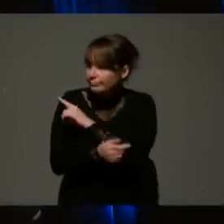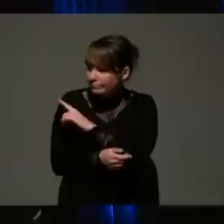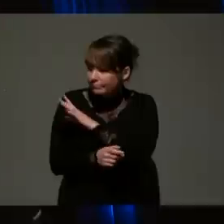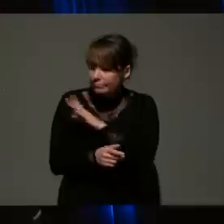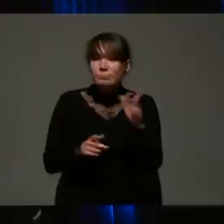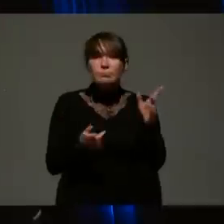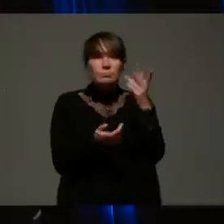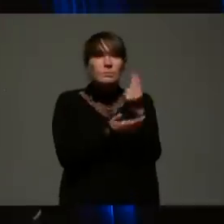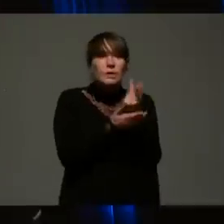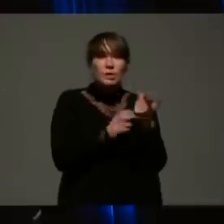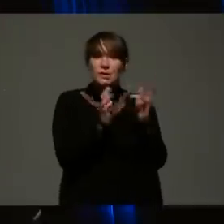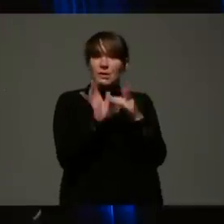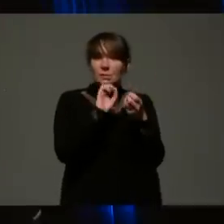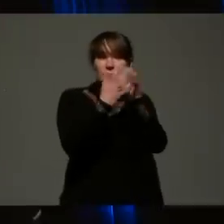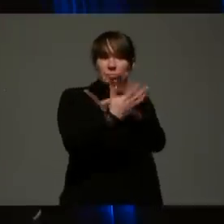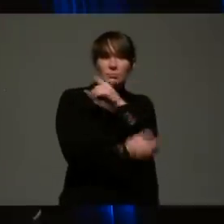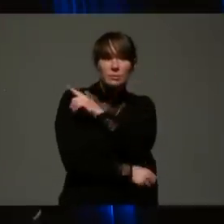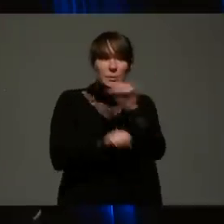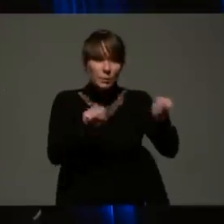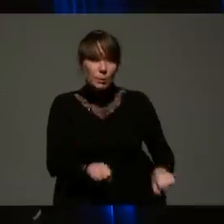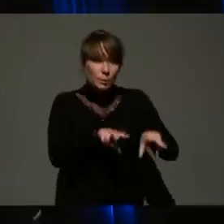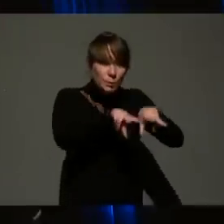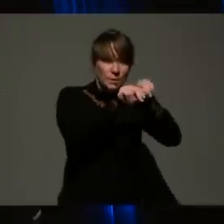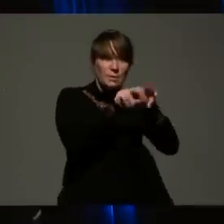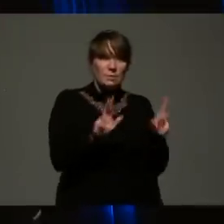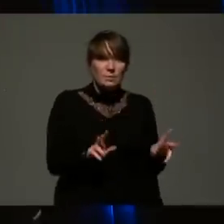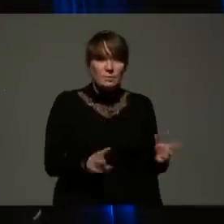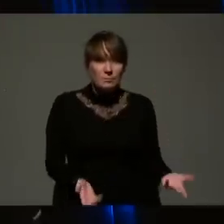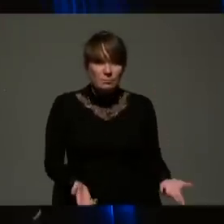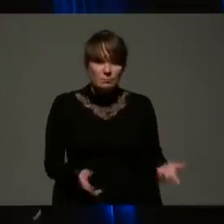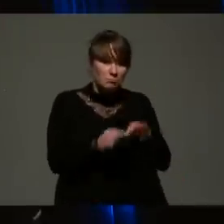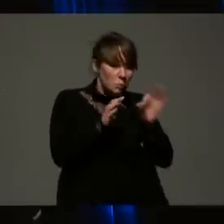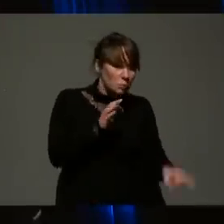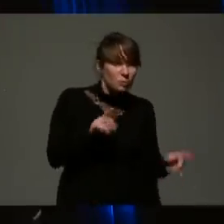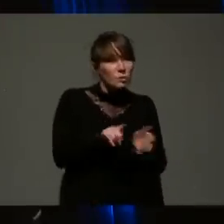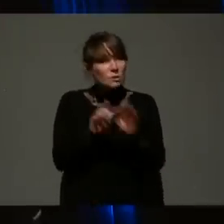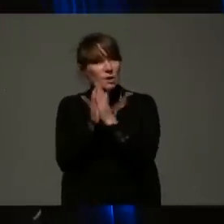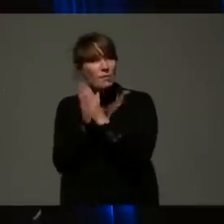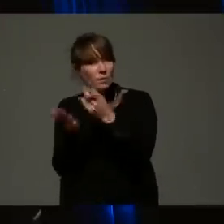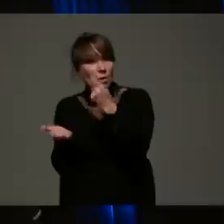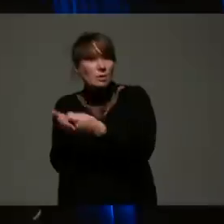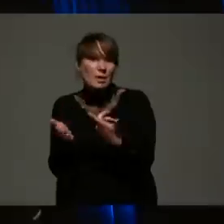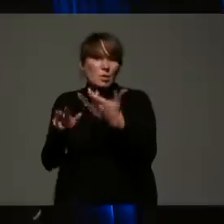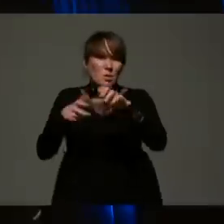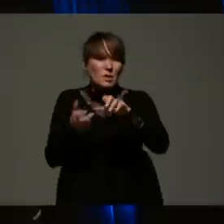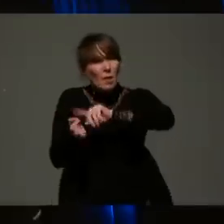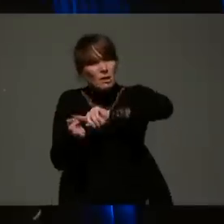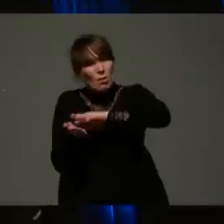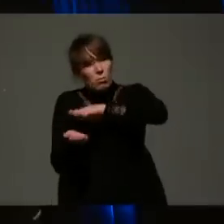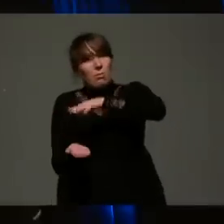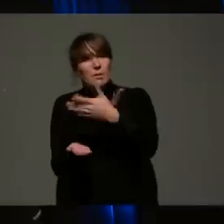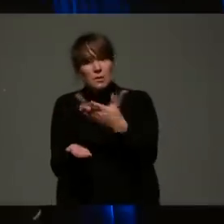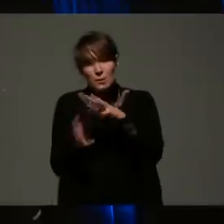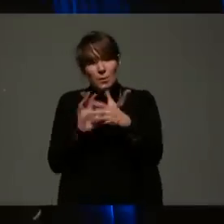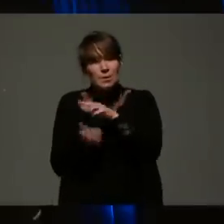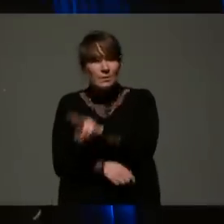télécharger sur le site de l'INSERM ses conclusions, sans aucun problème, et même acheter le livre, mais qui fait 800 pages, donc c'est un peu plus compliqué.